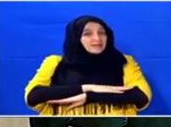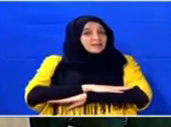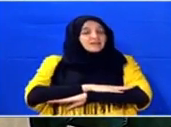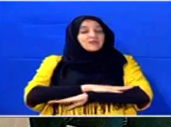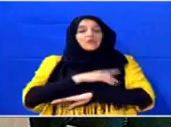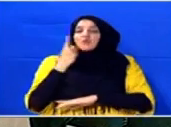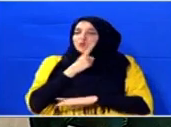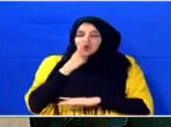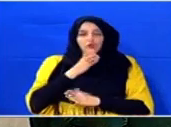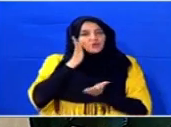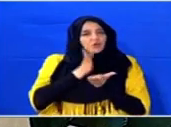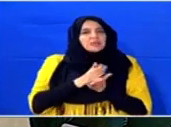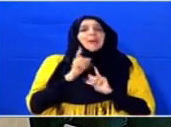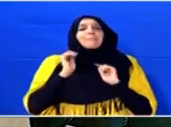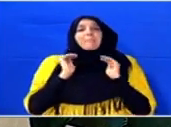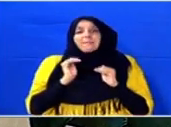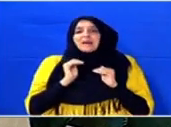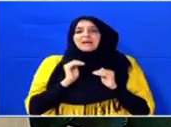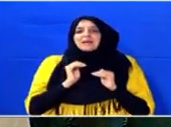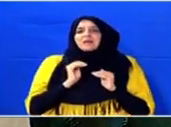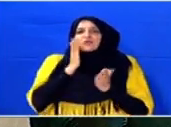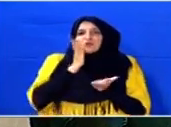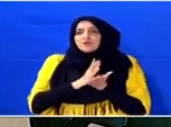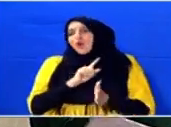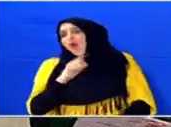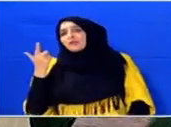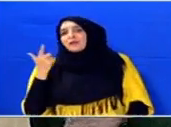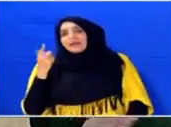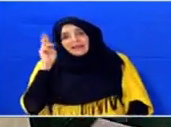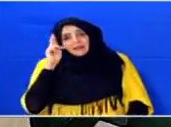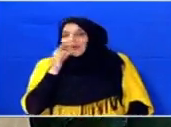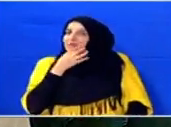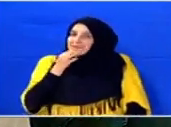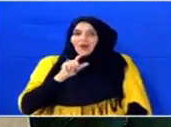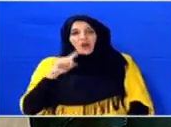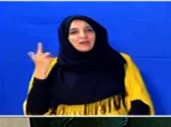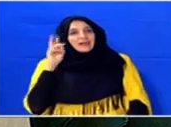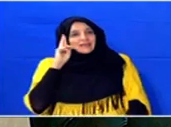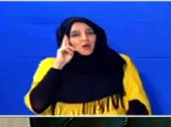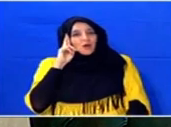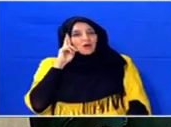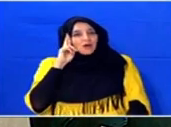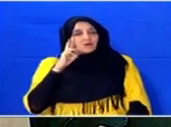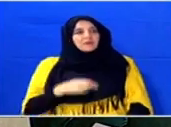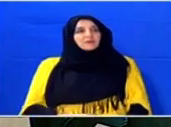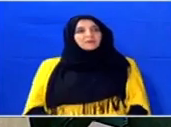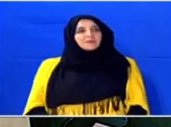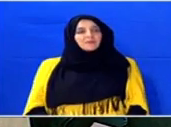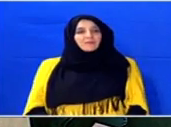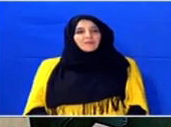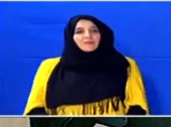دائما ولو كان الحقوق عند الطرف الاخر قد يكون الحق